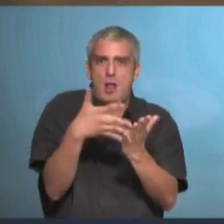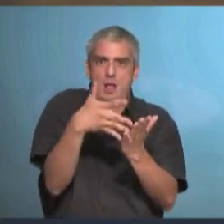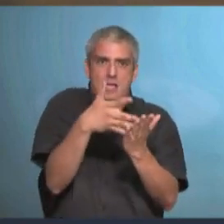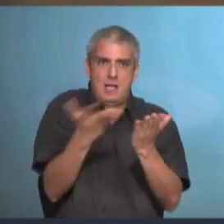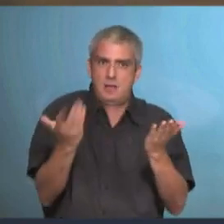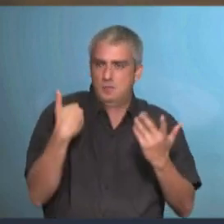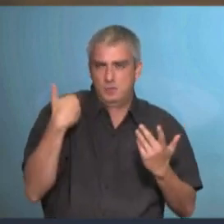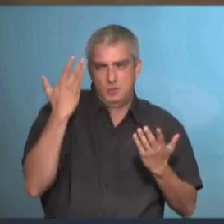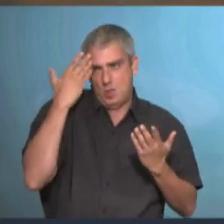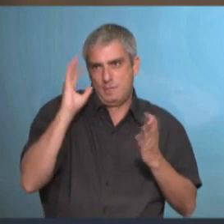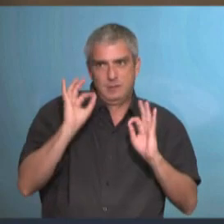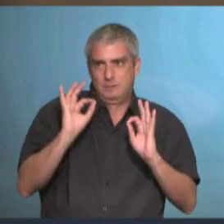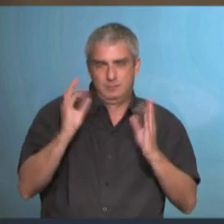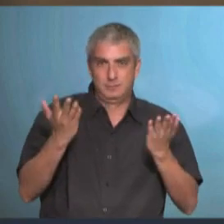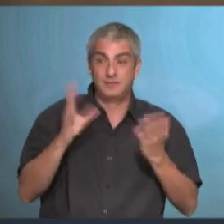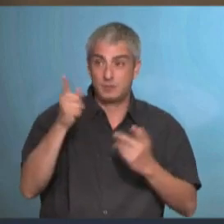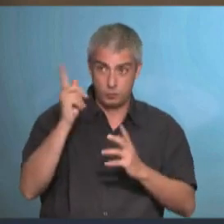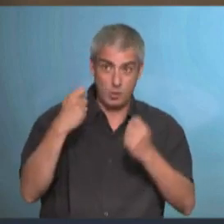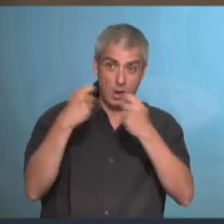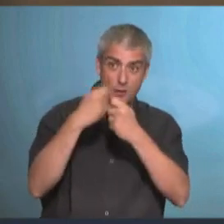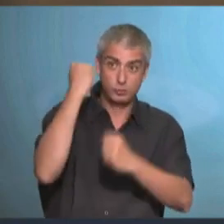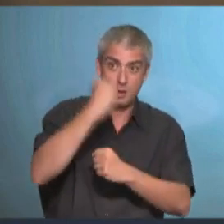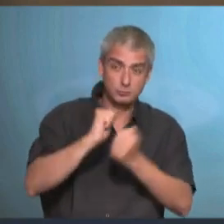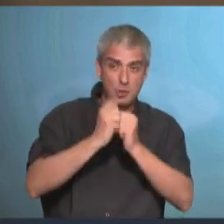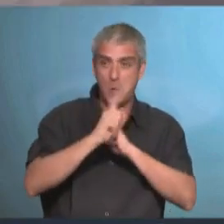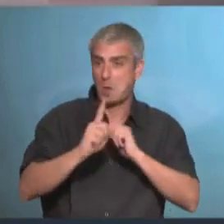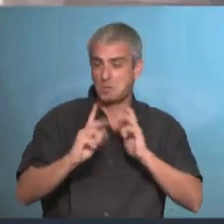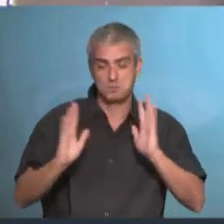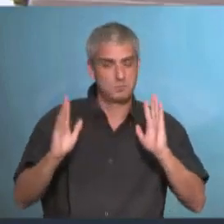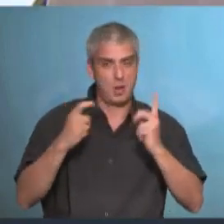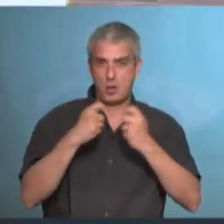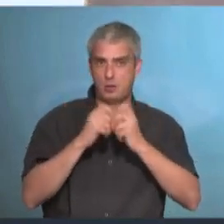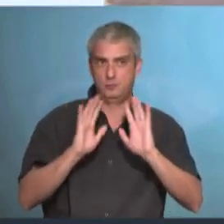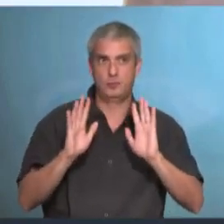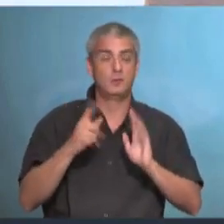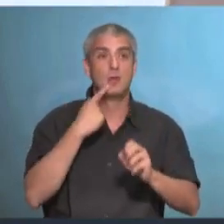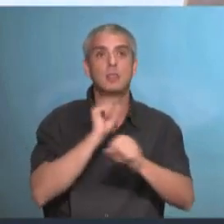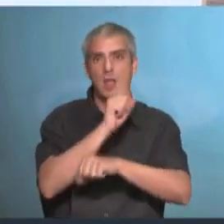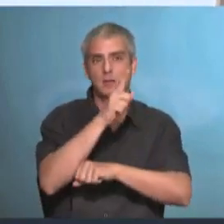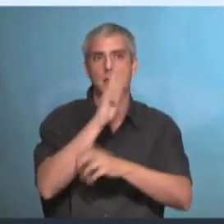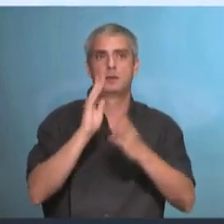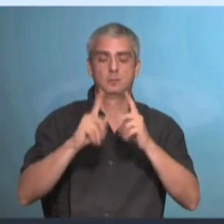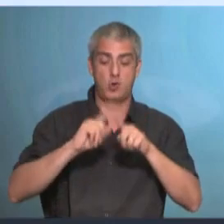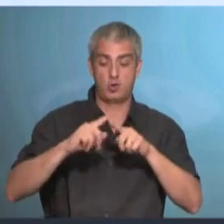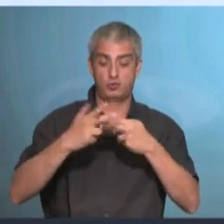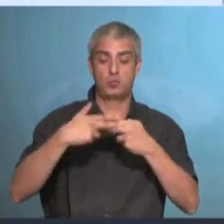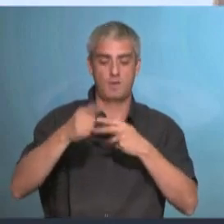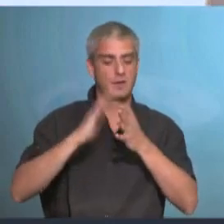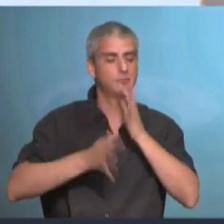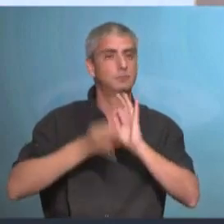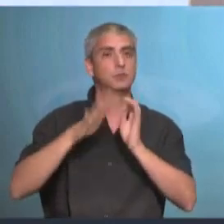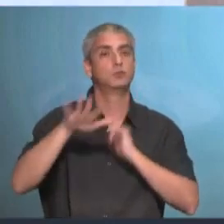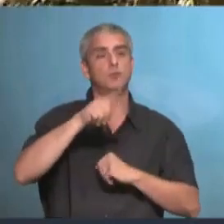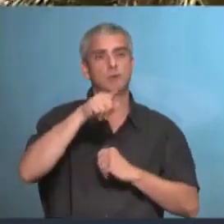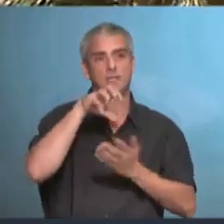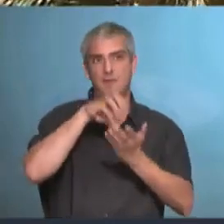מכיר באופן מהותי, האם הוא קשור למעשה הרצח, לא קשור למעשה הרצח. בטענה הזאת יכריע בחודשים הקרובים בית המשפט המחוזי